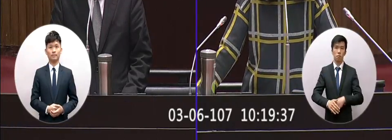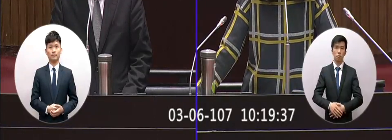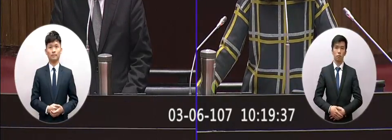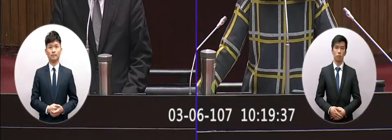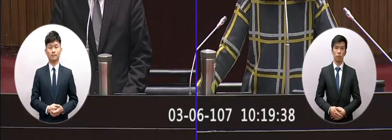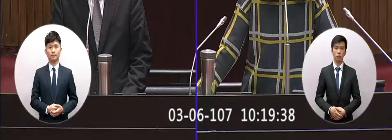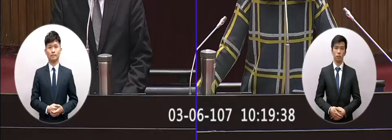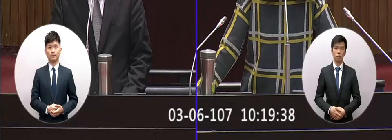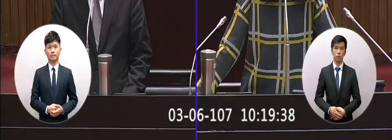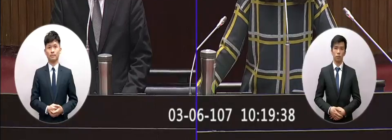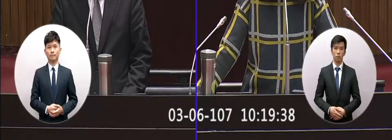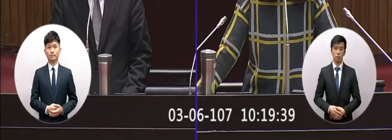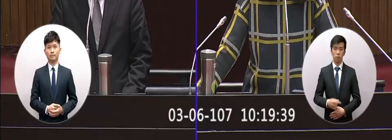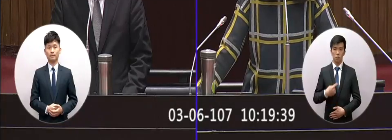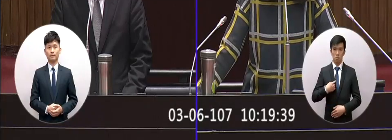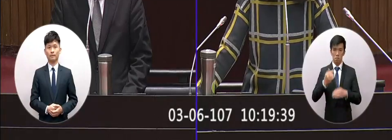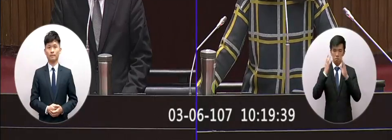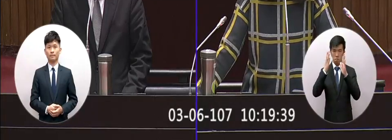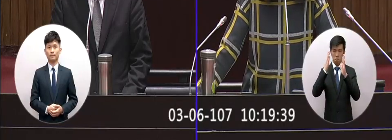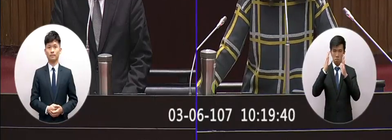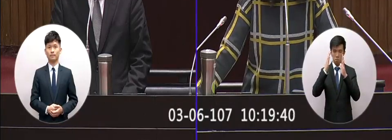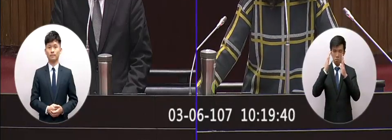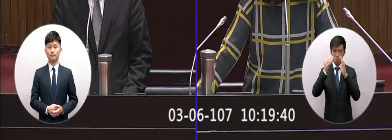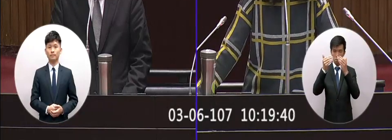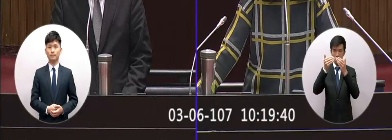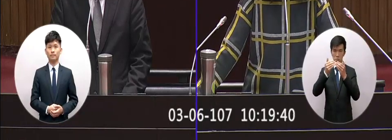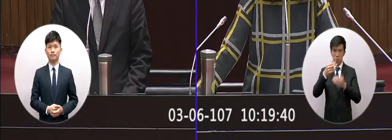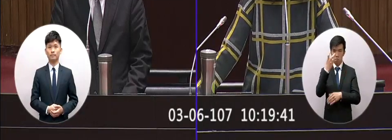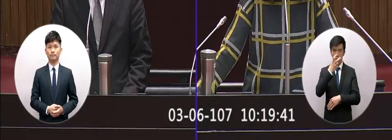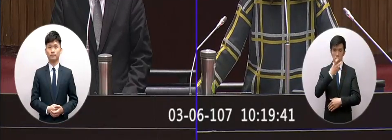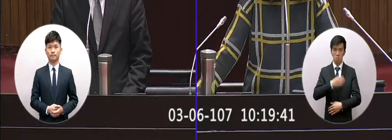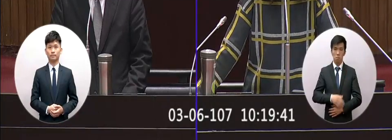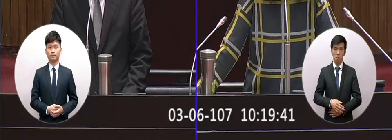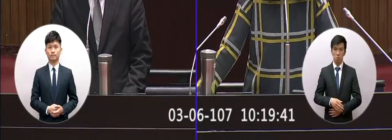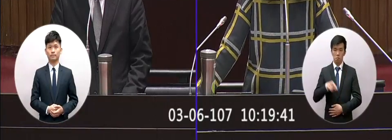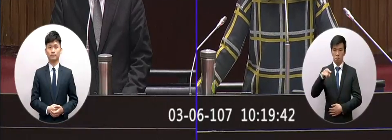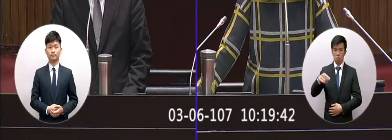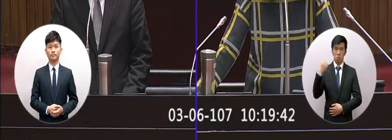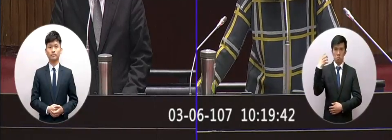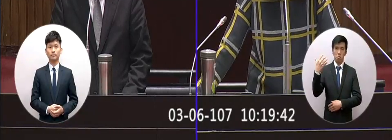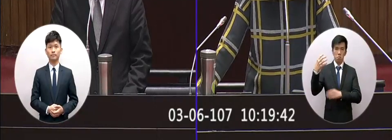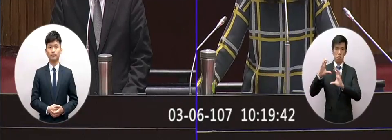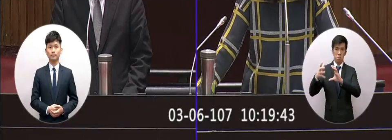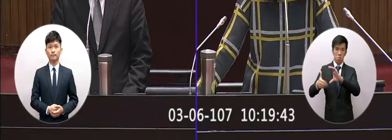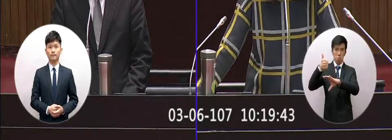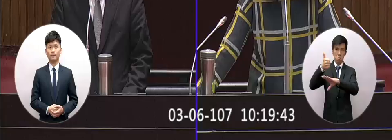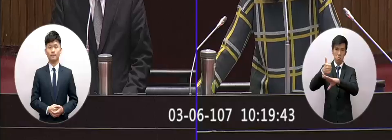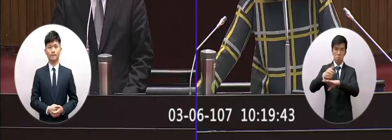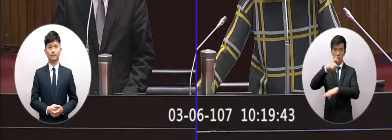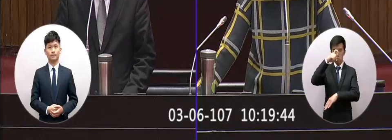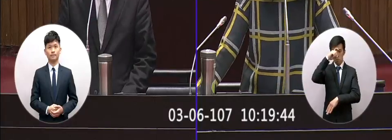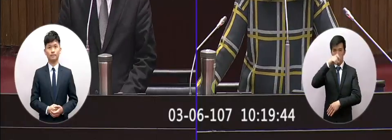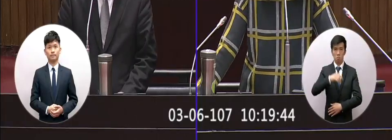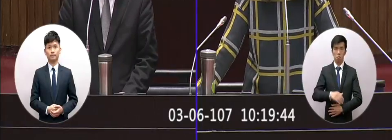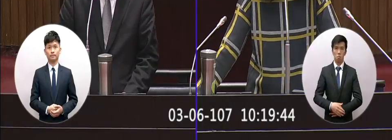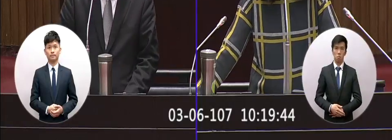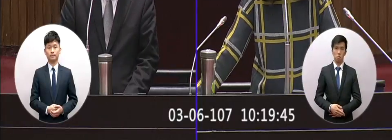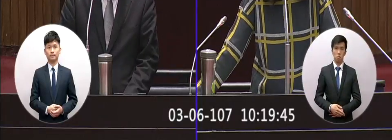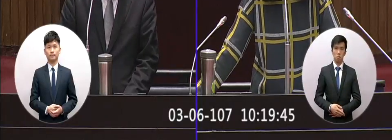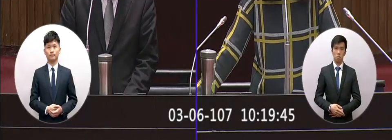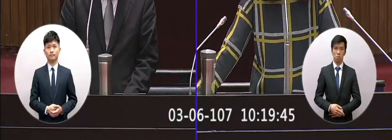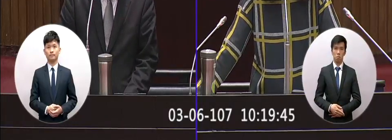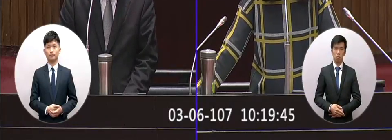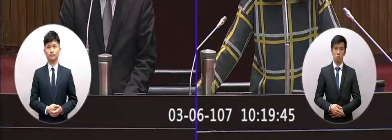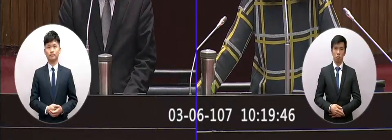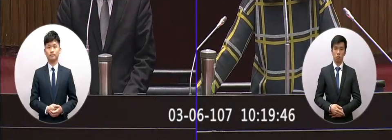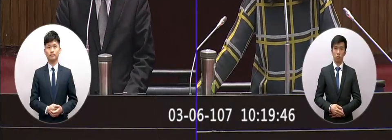个我想我们很认真的去看了他的就职演说，因为我们对我们的新的总统很有期待。那这个他的主题呢，我想跟